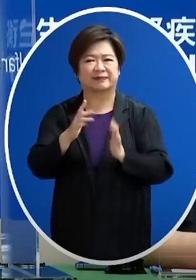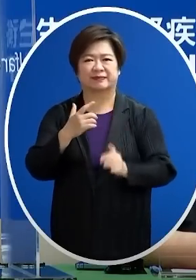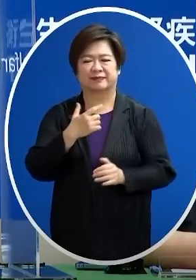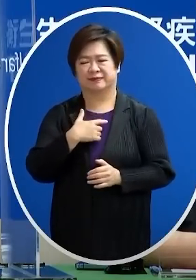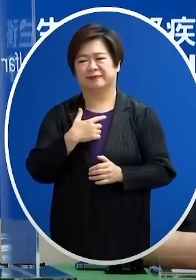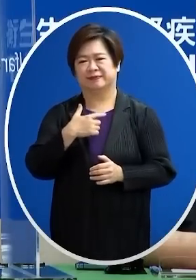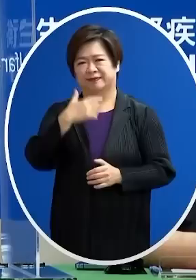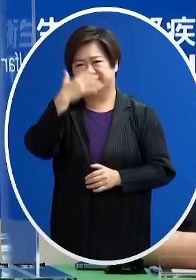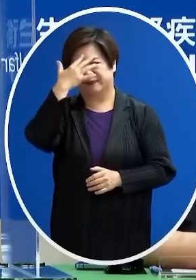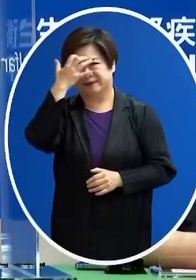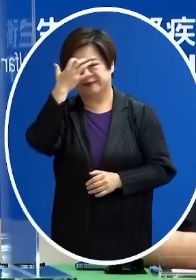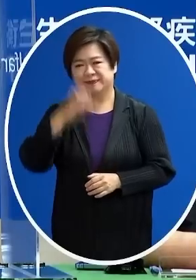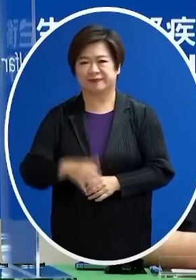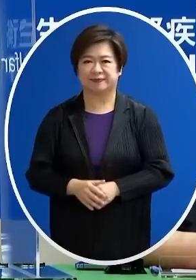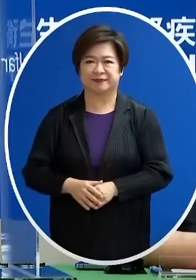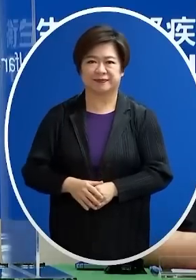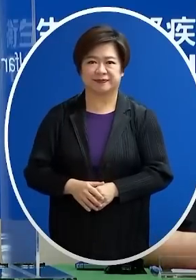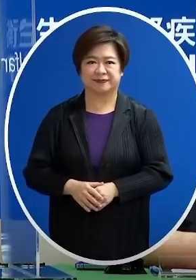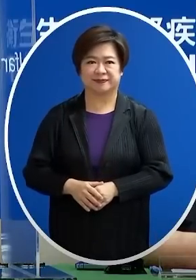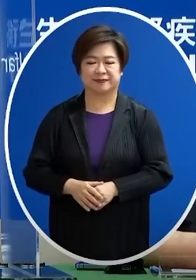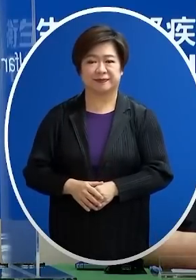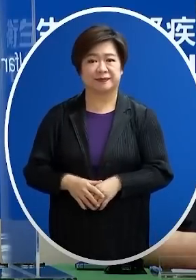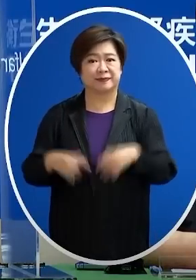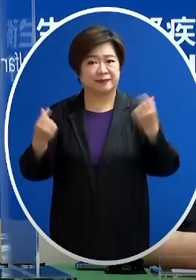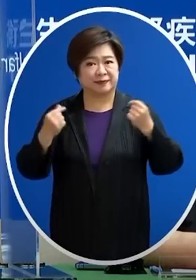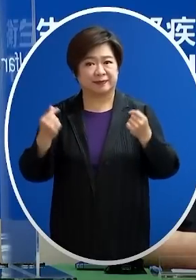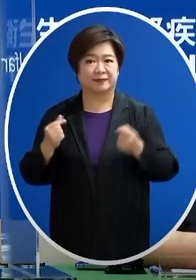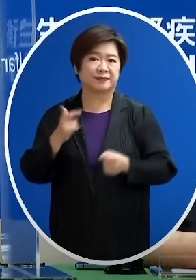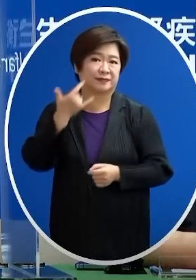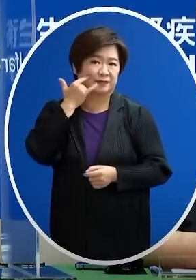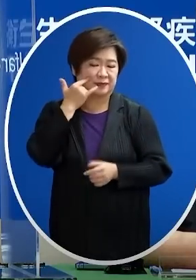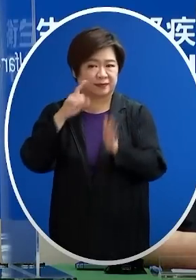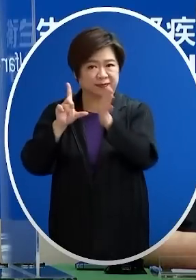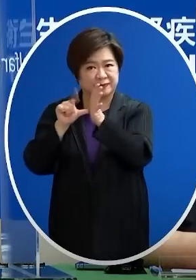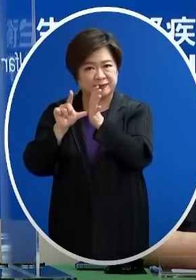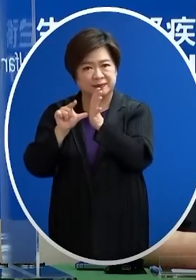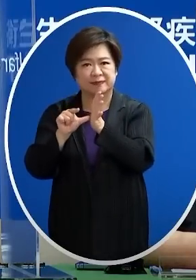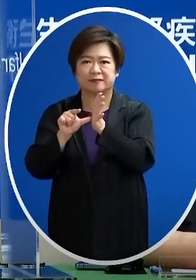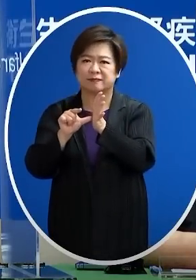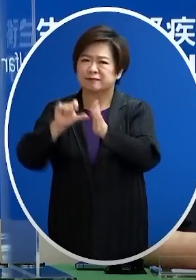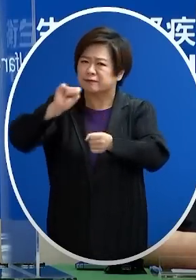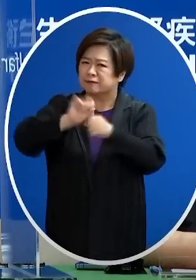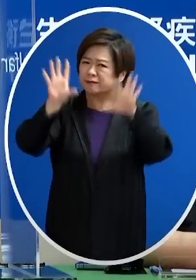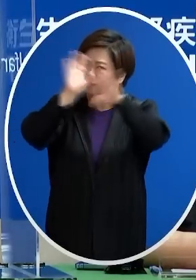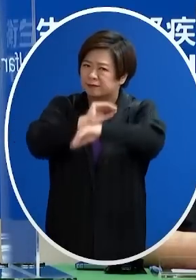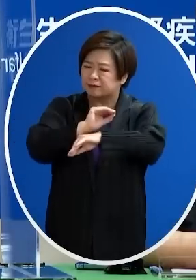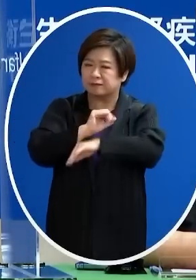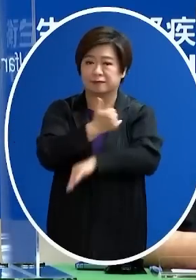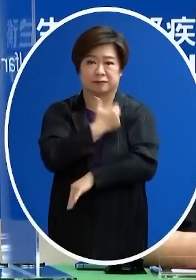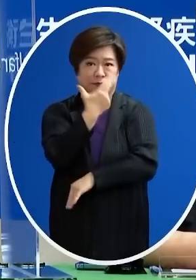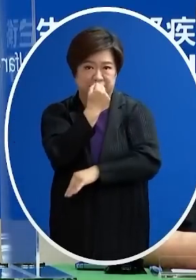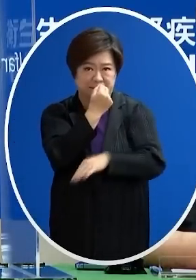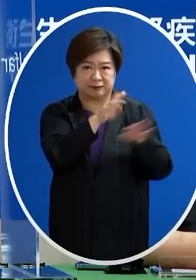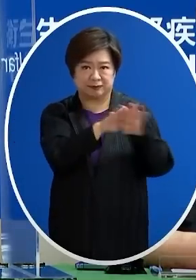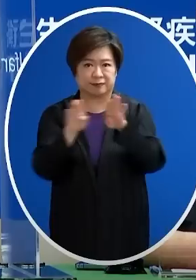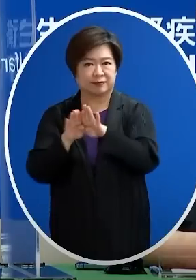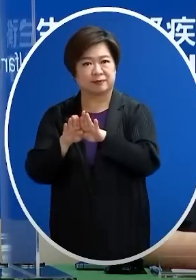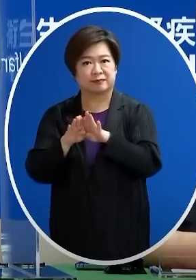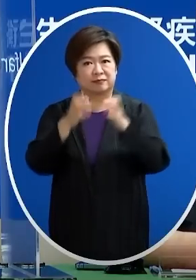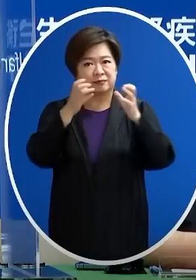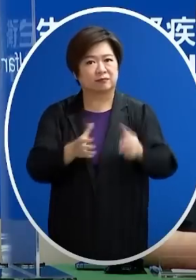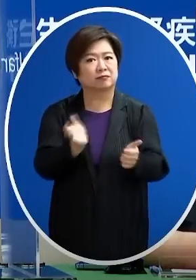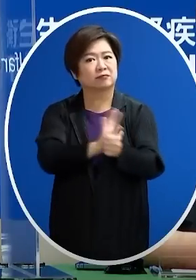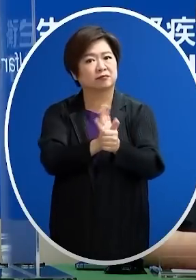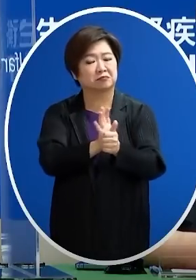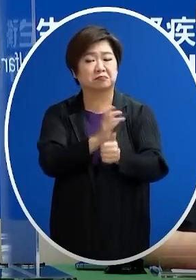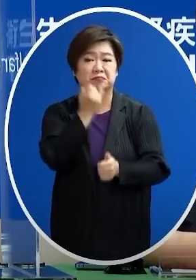的一个困难，所以要考量就是说上班家长的时间弹性于夜间或假日开设，那着